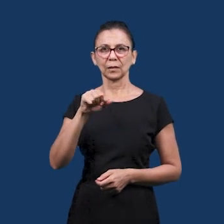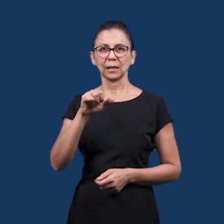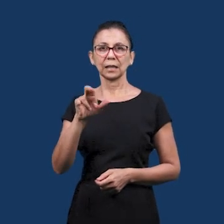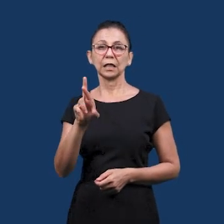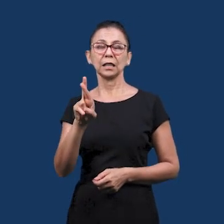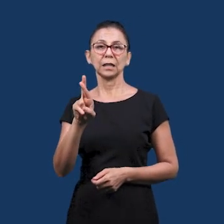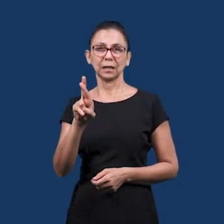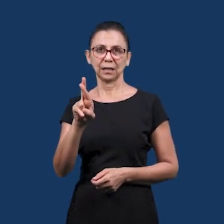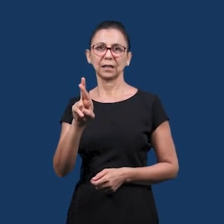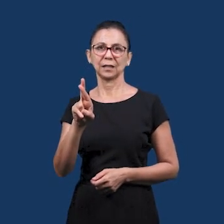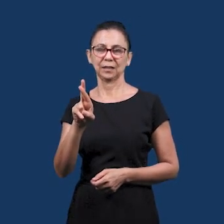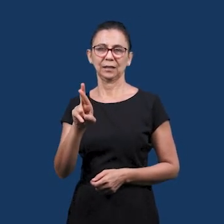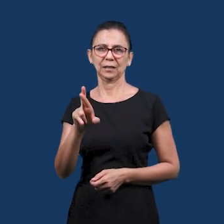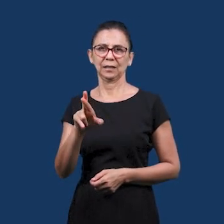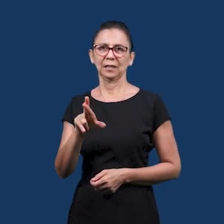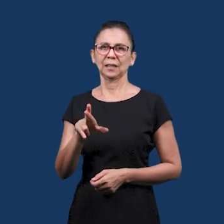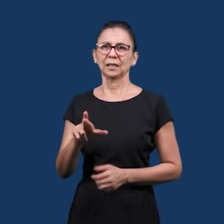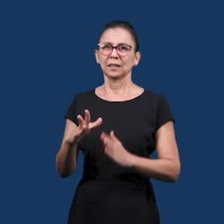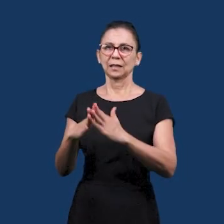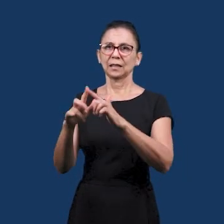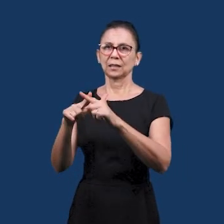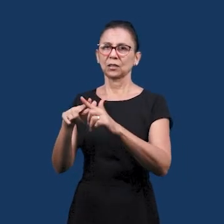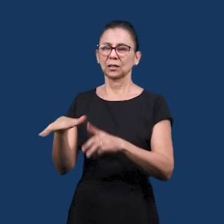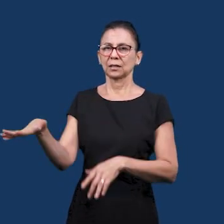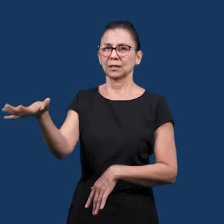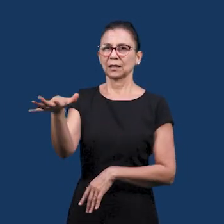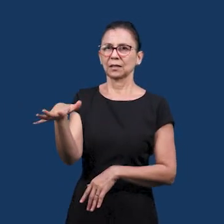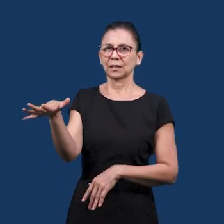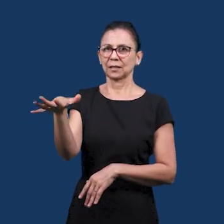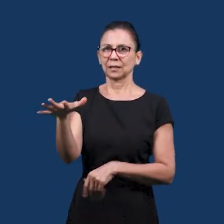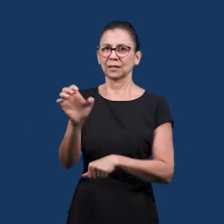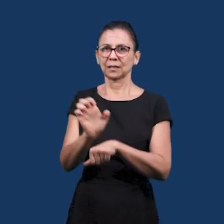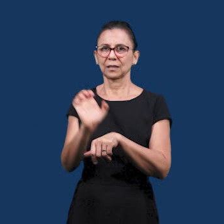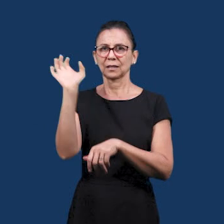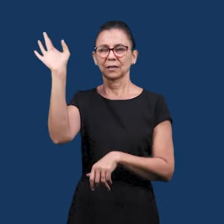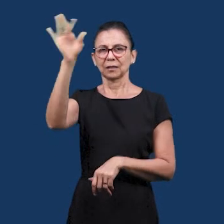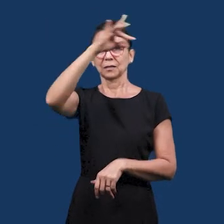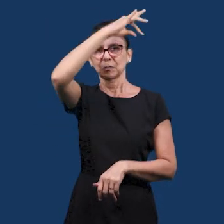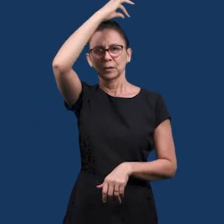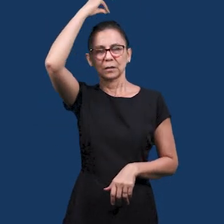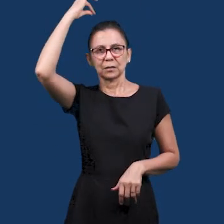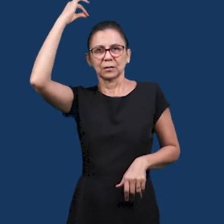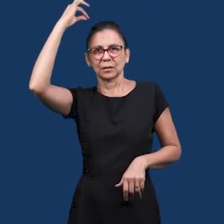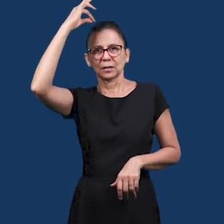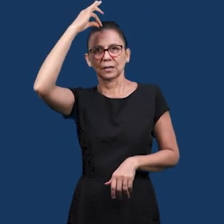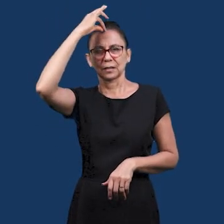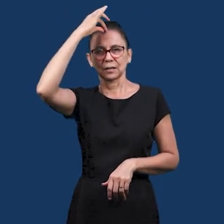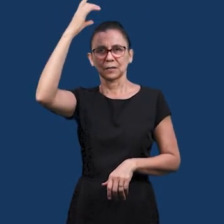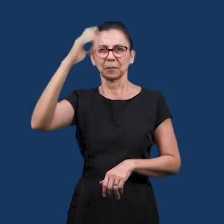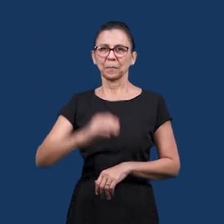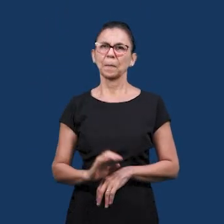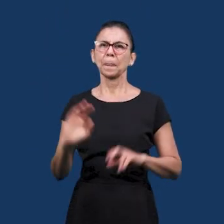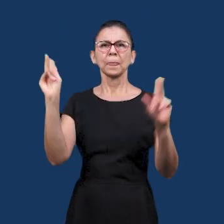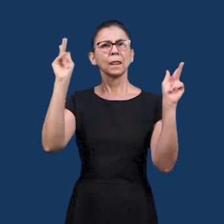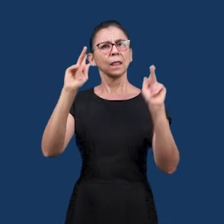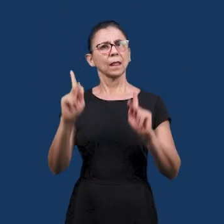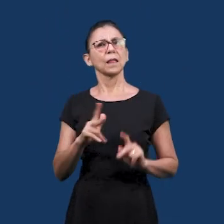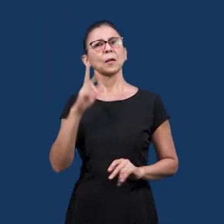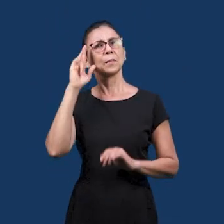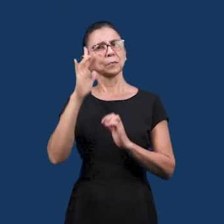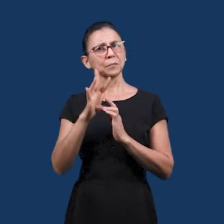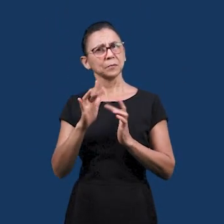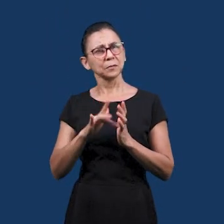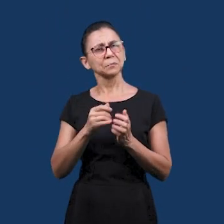города Экопоранга, штата Эспириту Санто. Возлюбленный, мир Господа Иисуса, с радостью приветствую